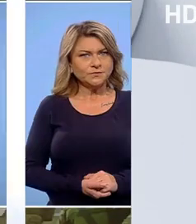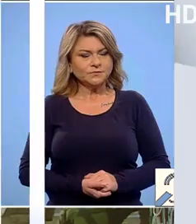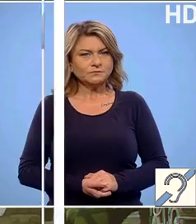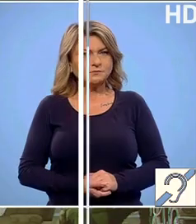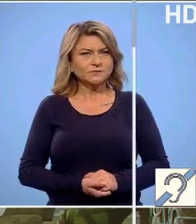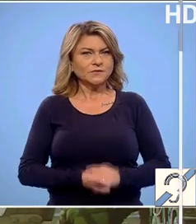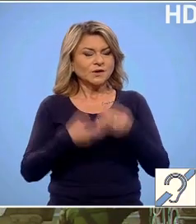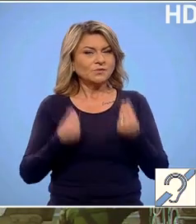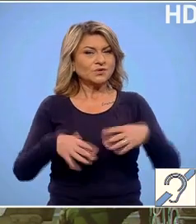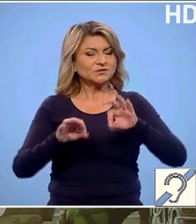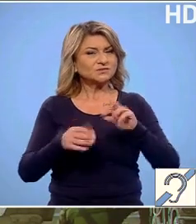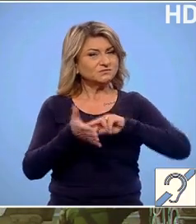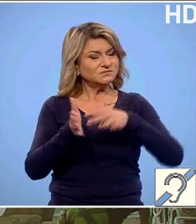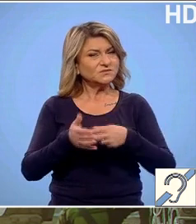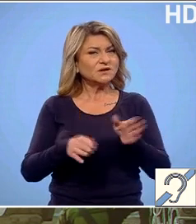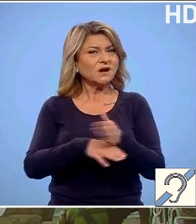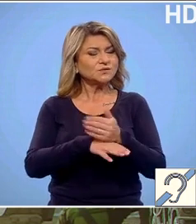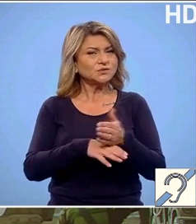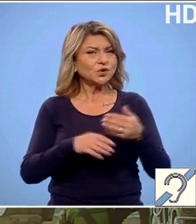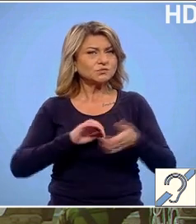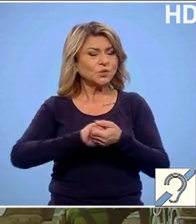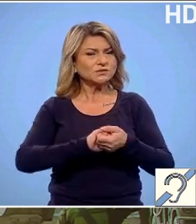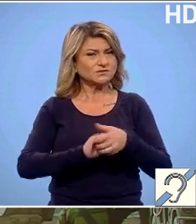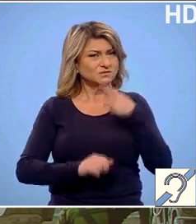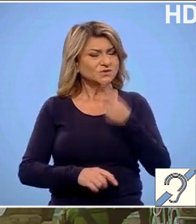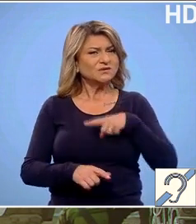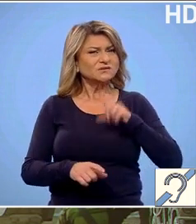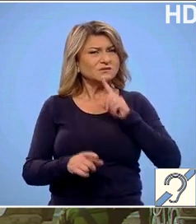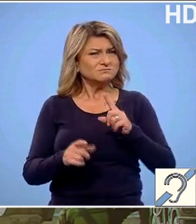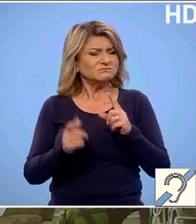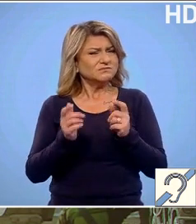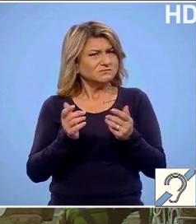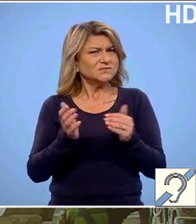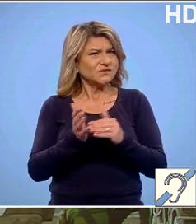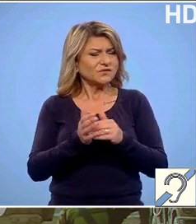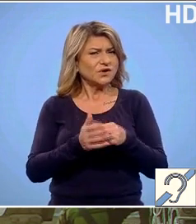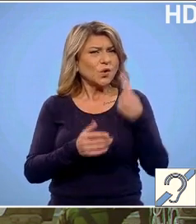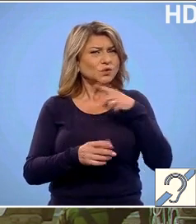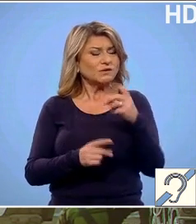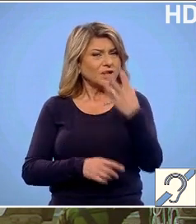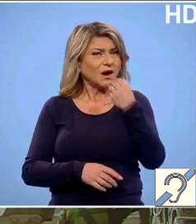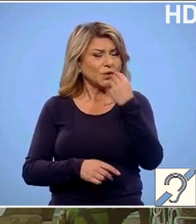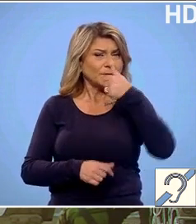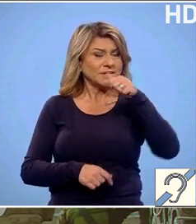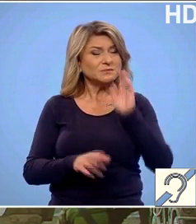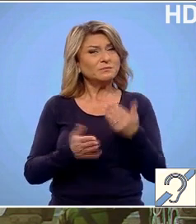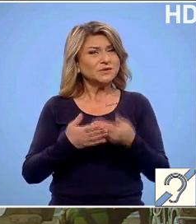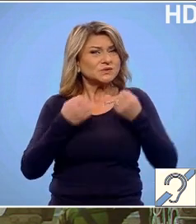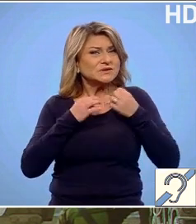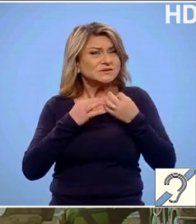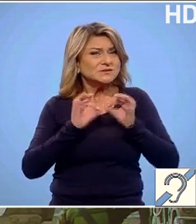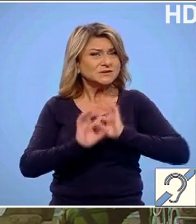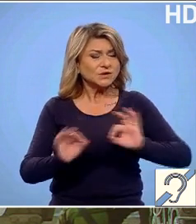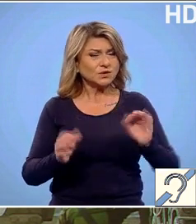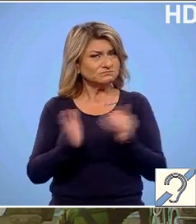Bun găsit! Organizația Națiunilor Unite afirmă că este nevoie de cel puțin 100 de camioane pe zi pentru a asigura nevoile de bază ale